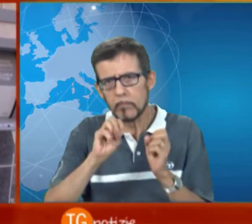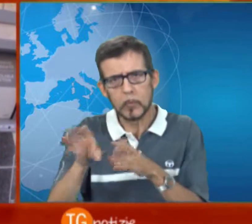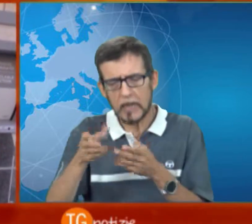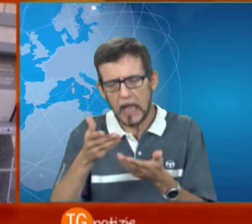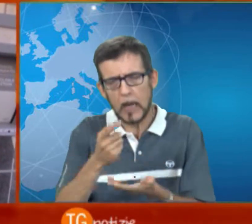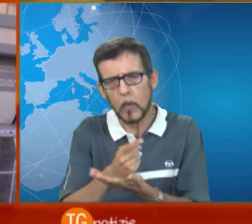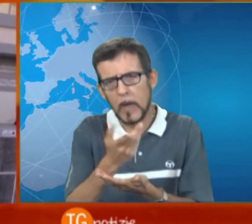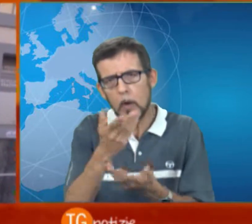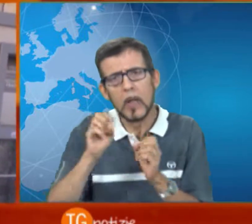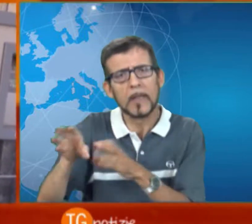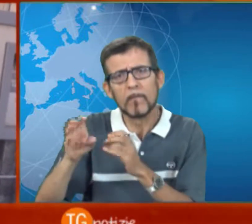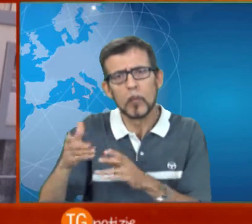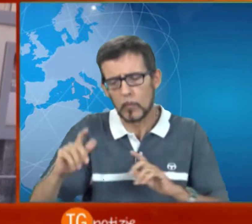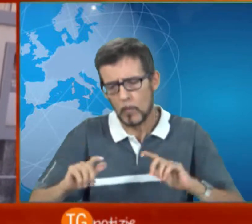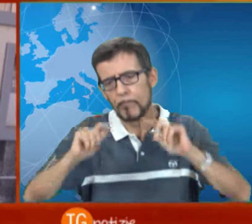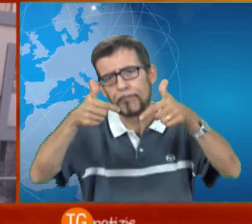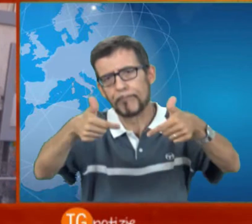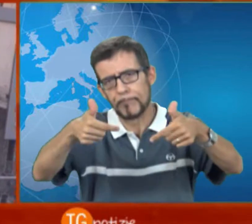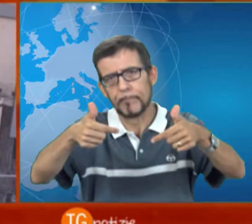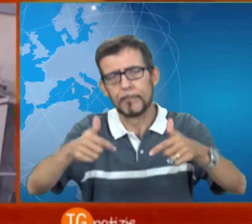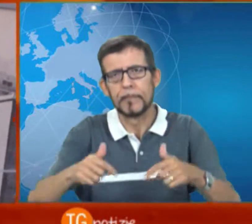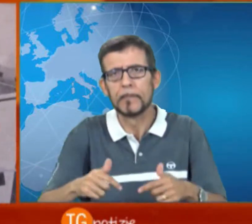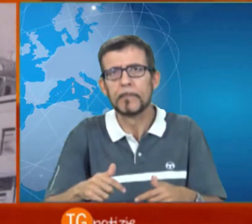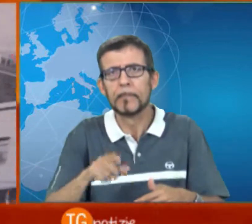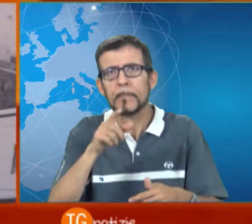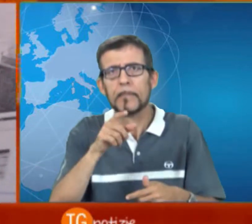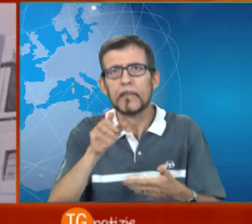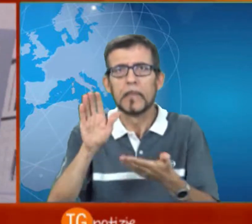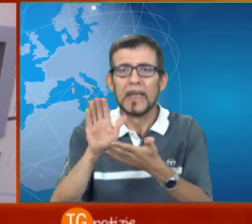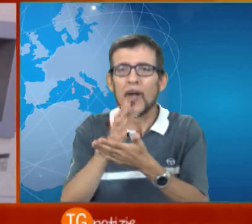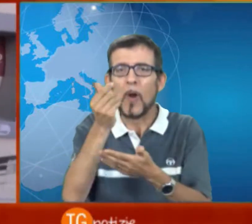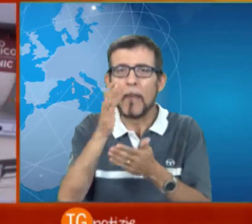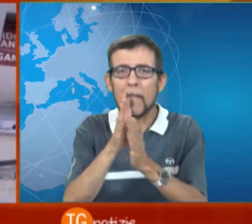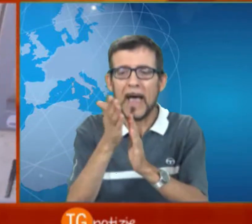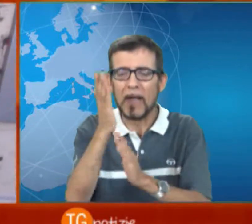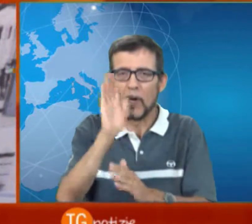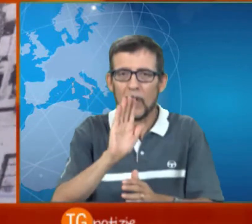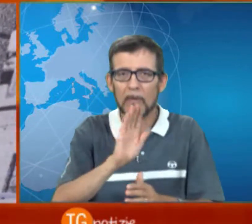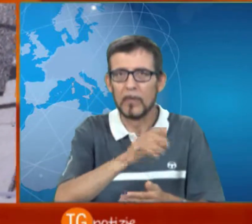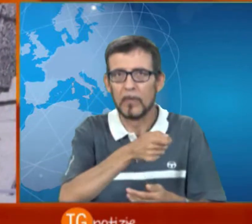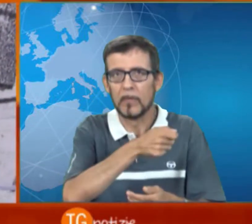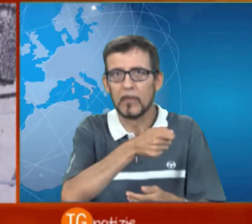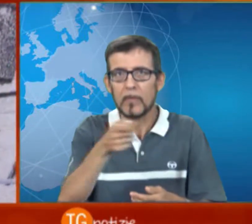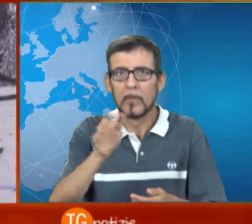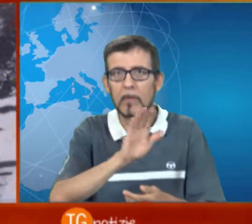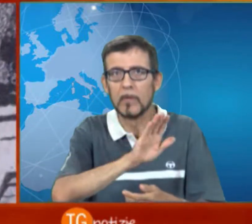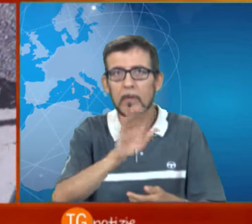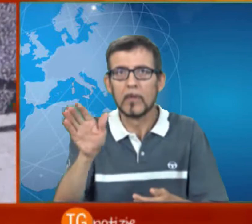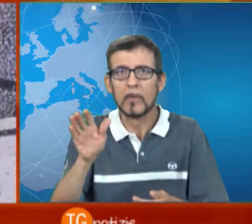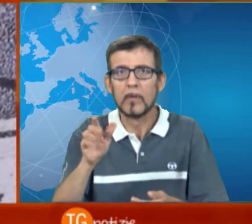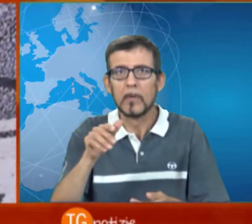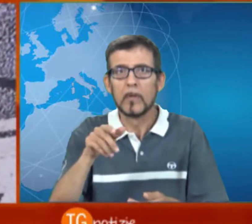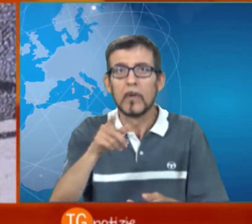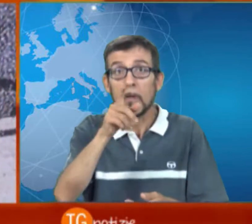gettare il rifiuto. Vede, cioè si sfiora con la mano in maniera tale che